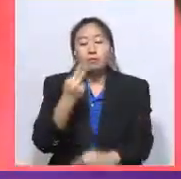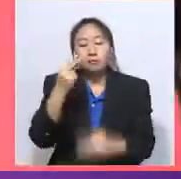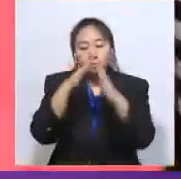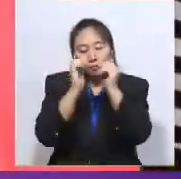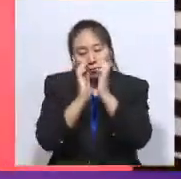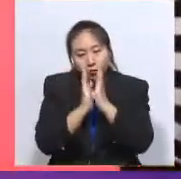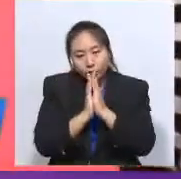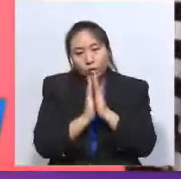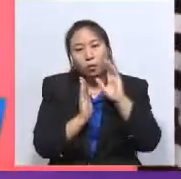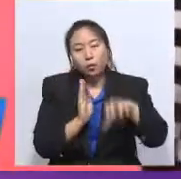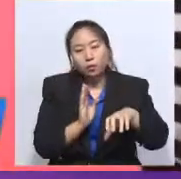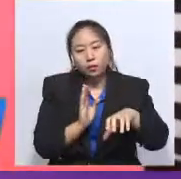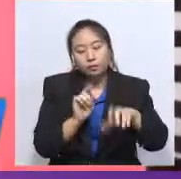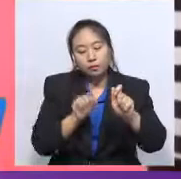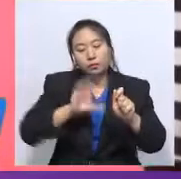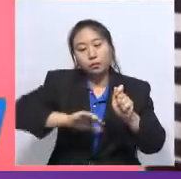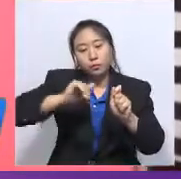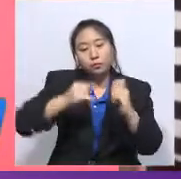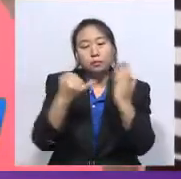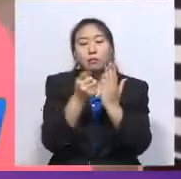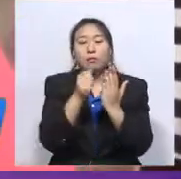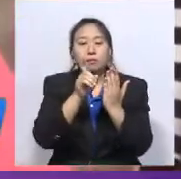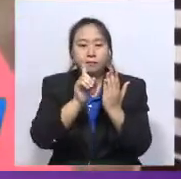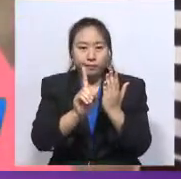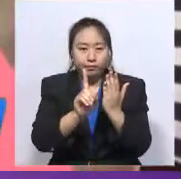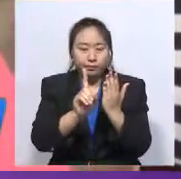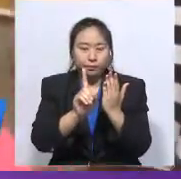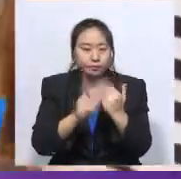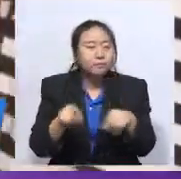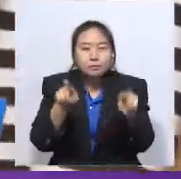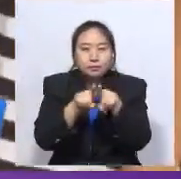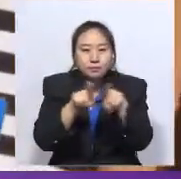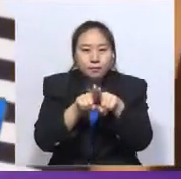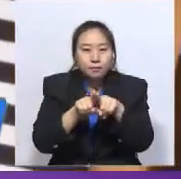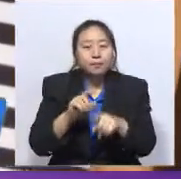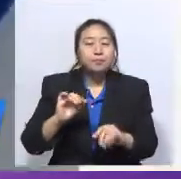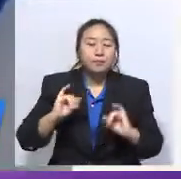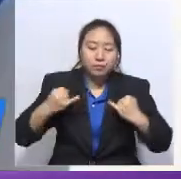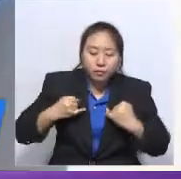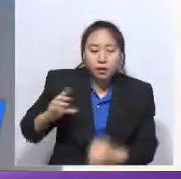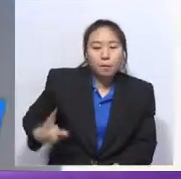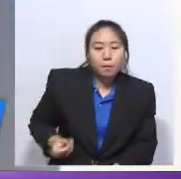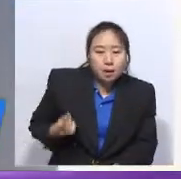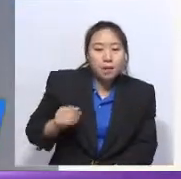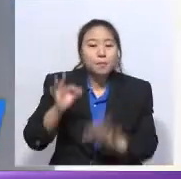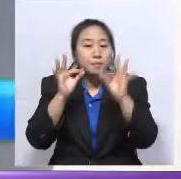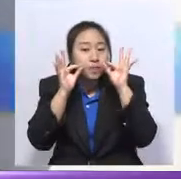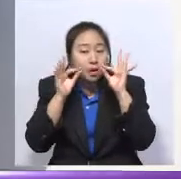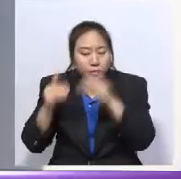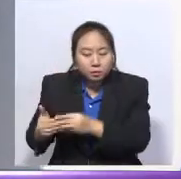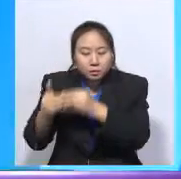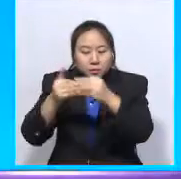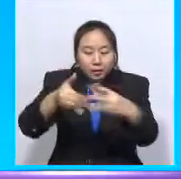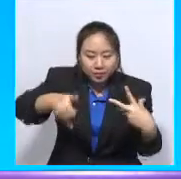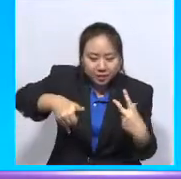ศรีคุณเมืองตำบลหมากแข้งอำเภอเมืองจังหวัดอุดรธานีค่ะเช่นกันนะคะเจ้าของสัตว์เลี้ยงก็นำสุนัขและแมวของตัวเองมารับบริการ